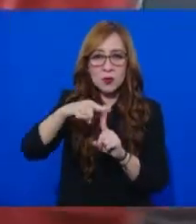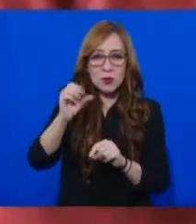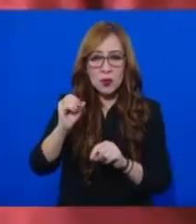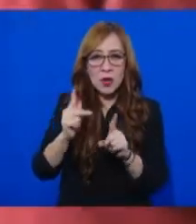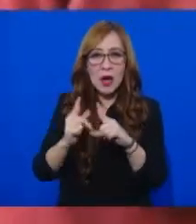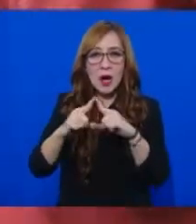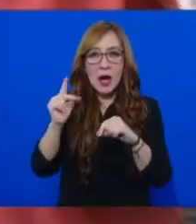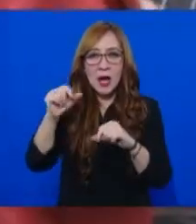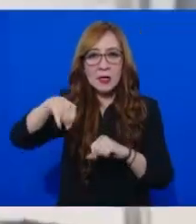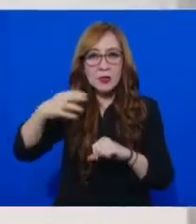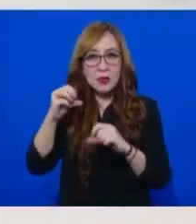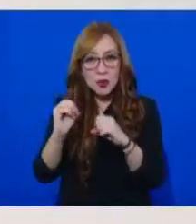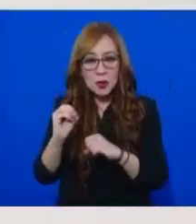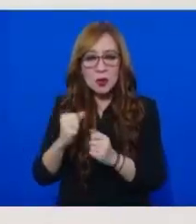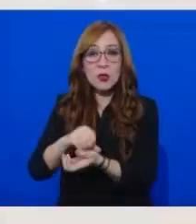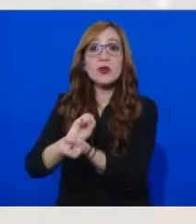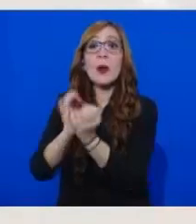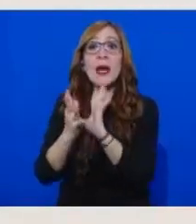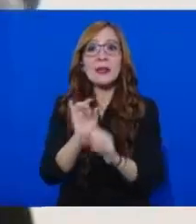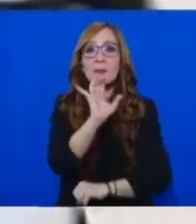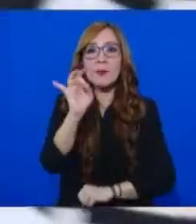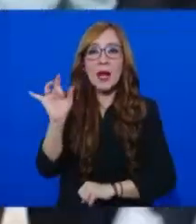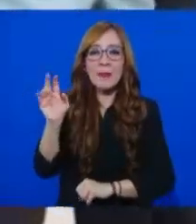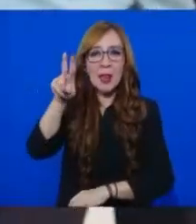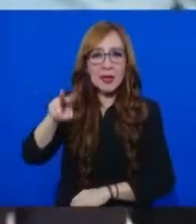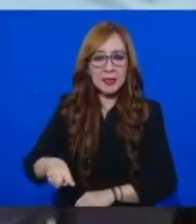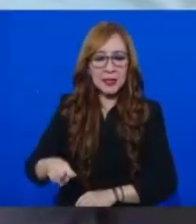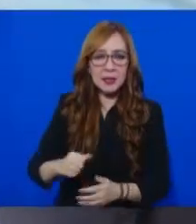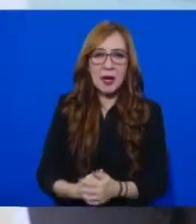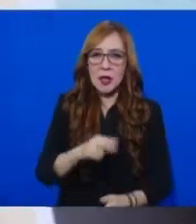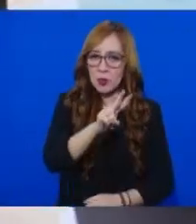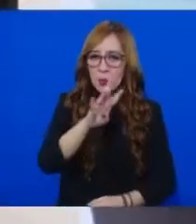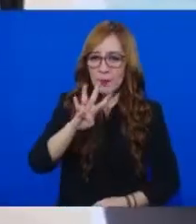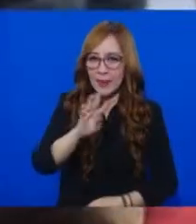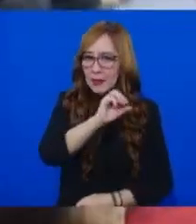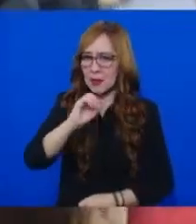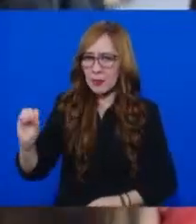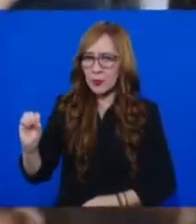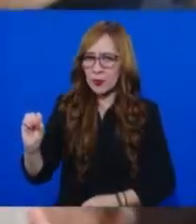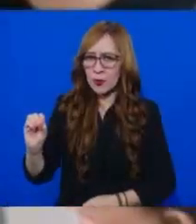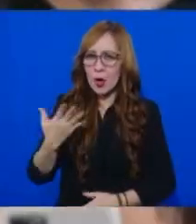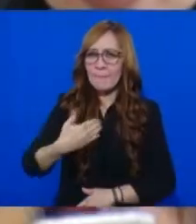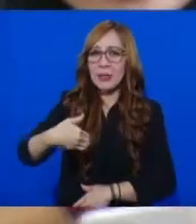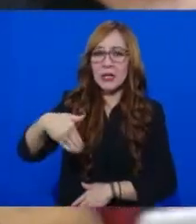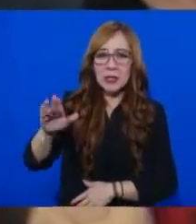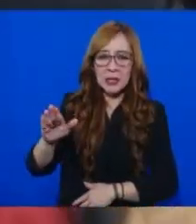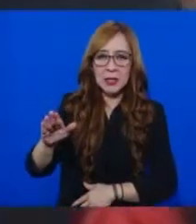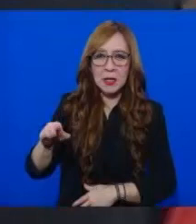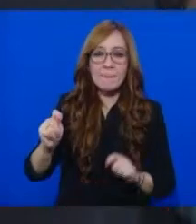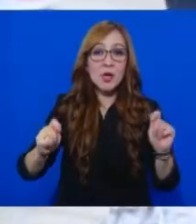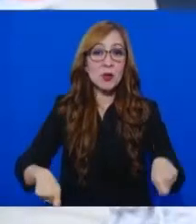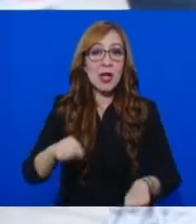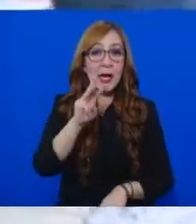dan Surabaya. Pada hari ini tercatat sekitar 24.000 penumpang berangkat dari stasiun Pasar Senen dengan 32